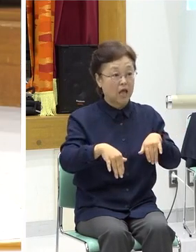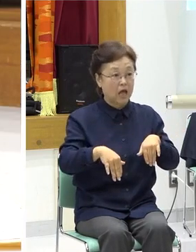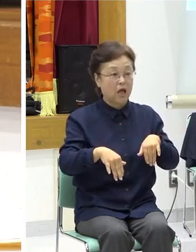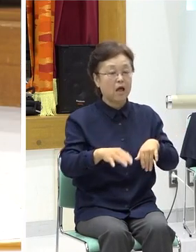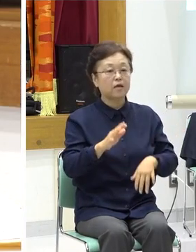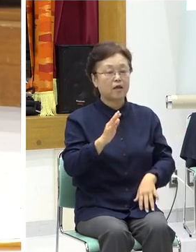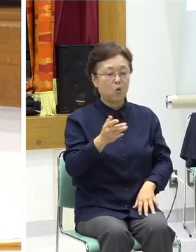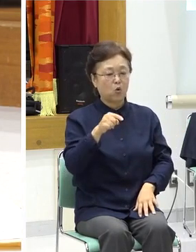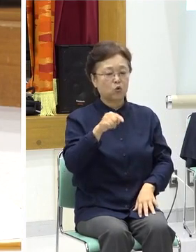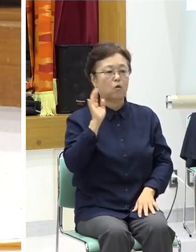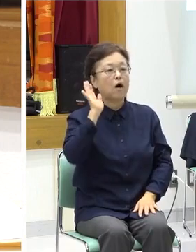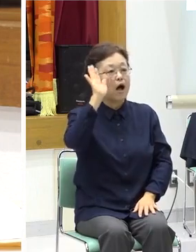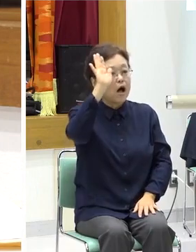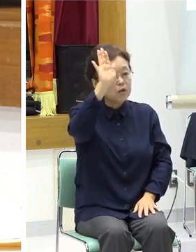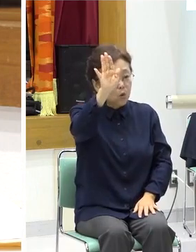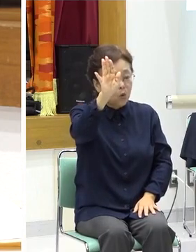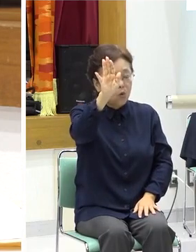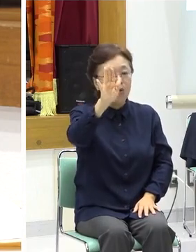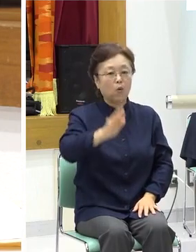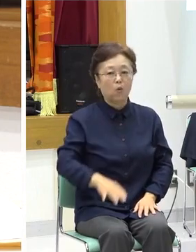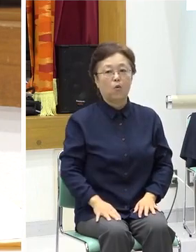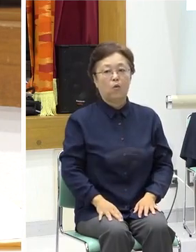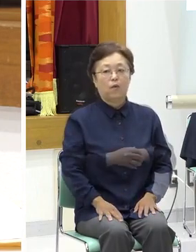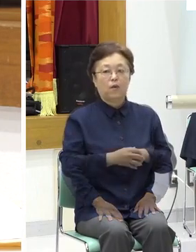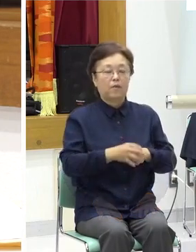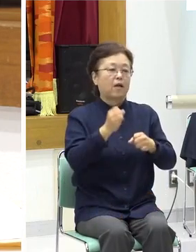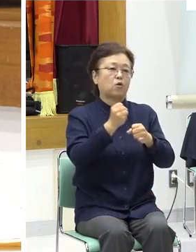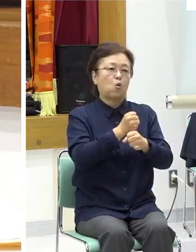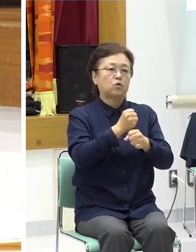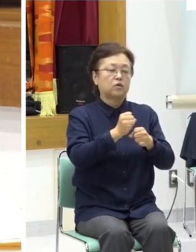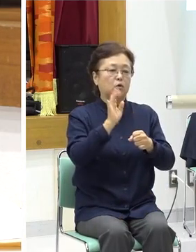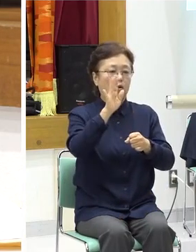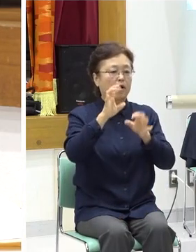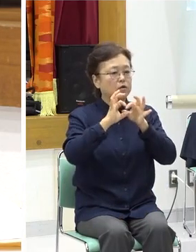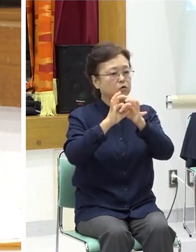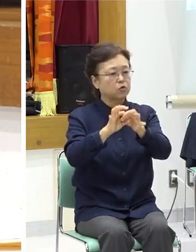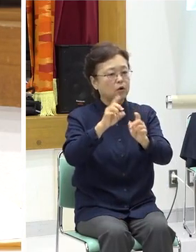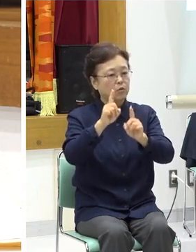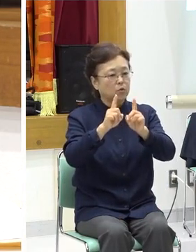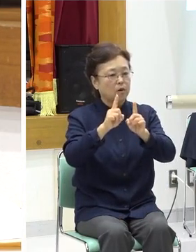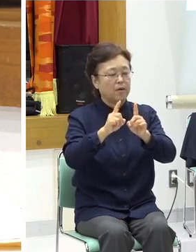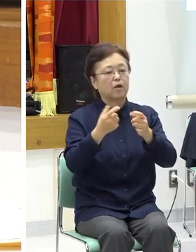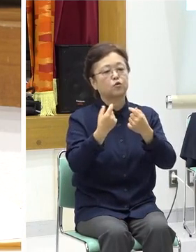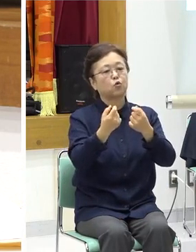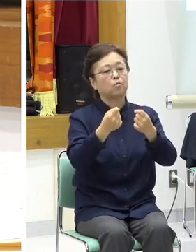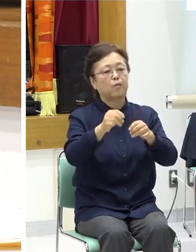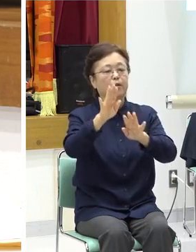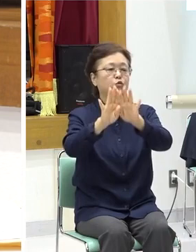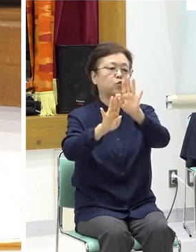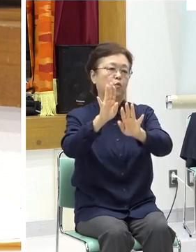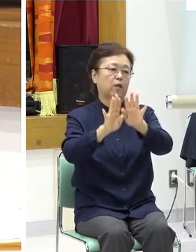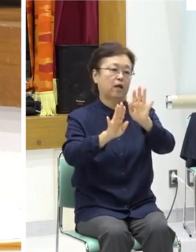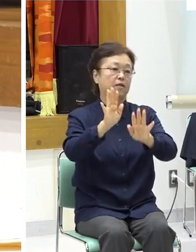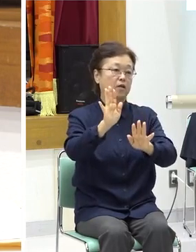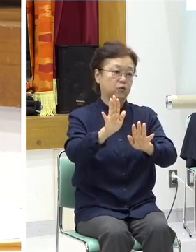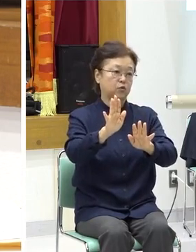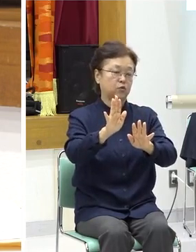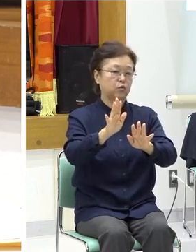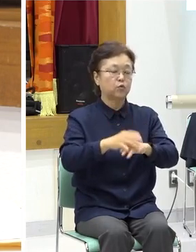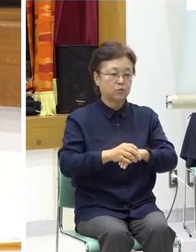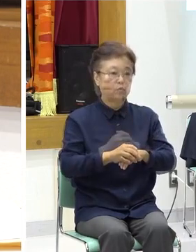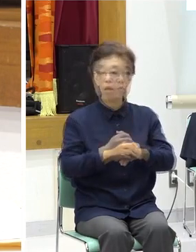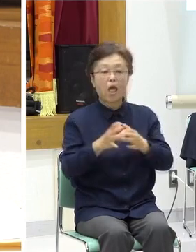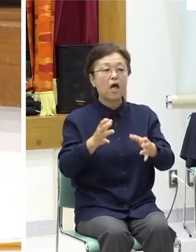その後がですね、まだ、それからまた工事するかどうかわからないんですけど、まだそのままの状態なんです。それ